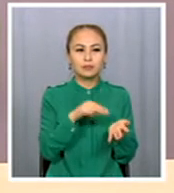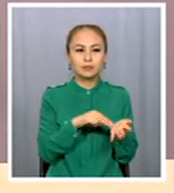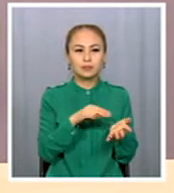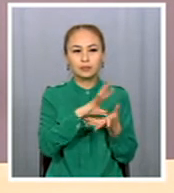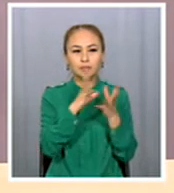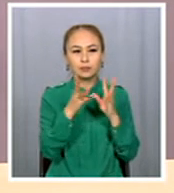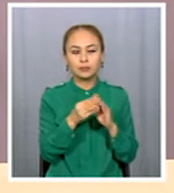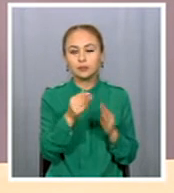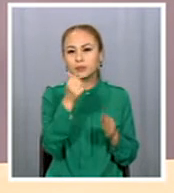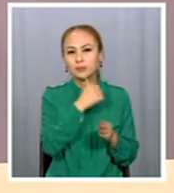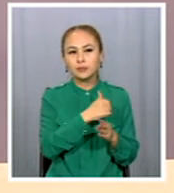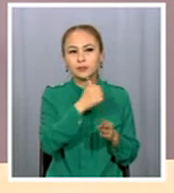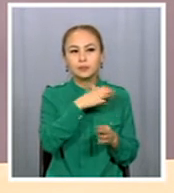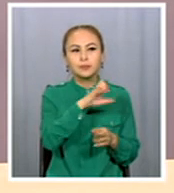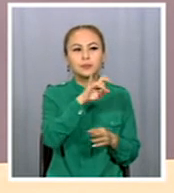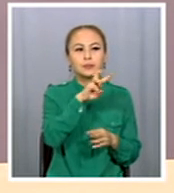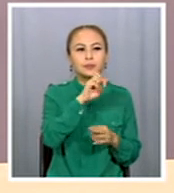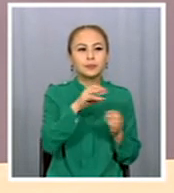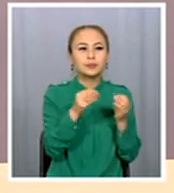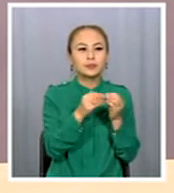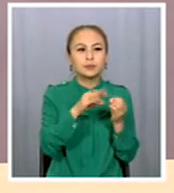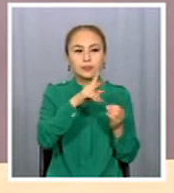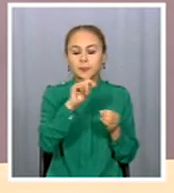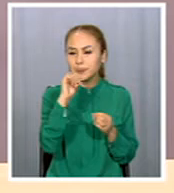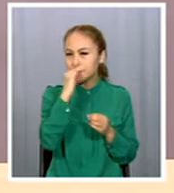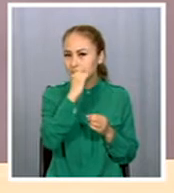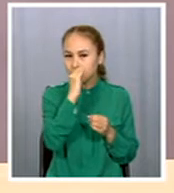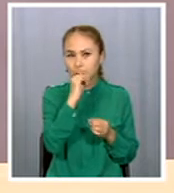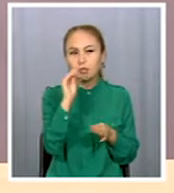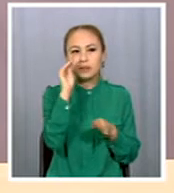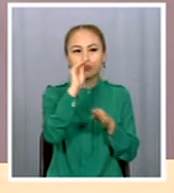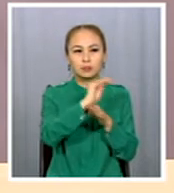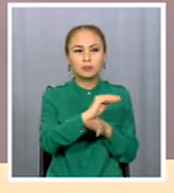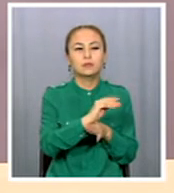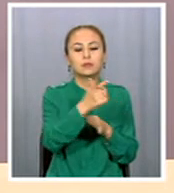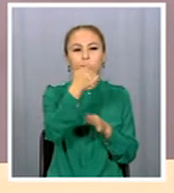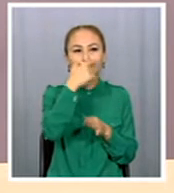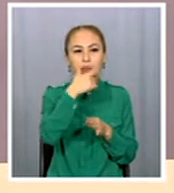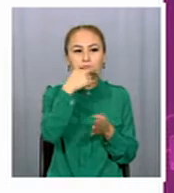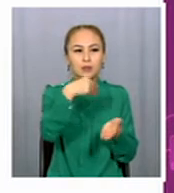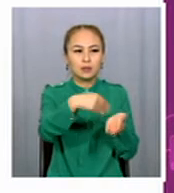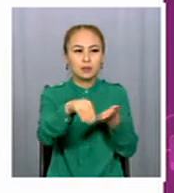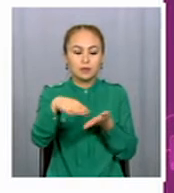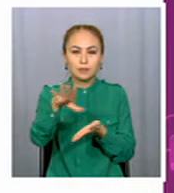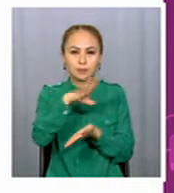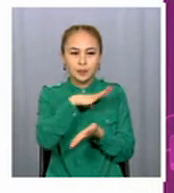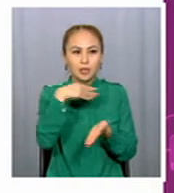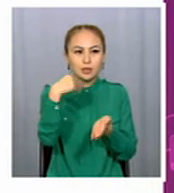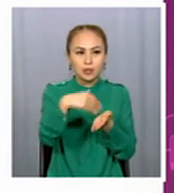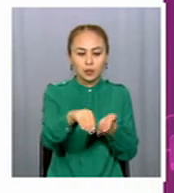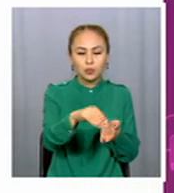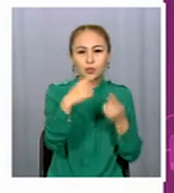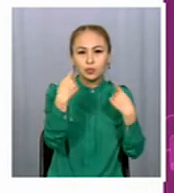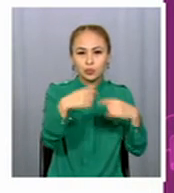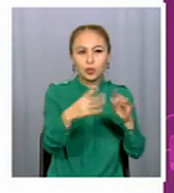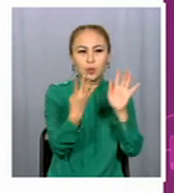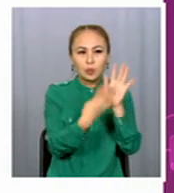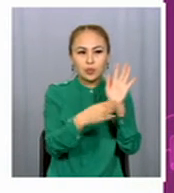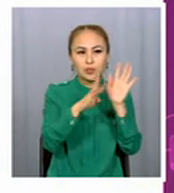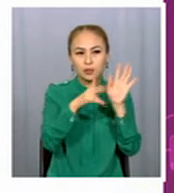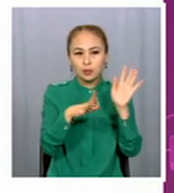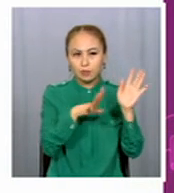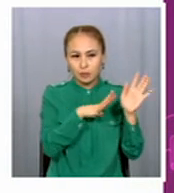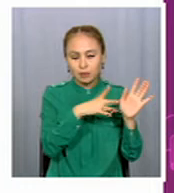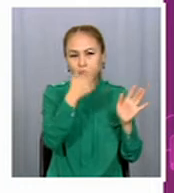тыңдандар. Арман 10 теңгелік кәмпит және балмұздақ сатып алды. Сатушыға 90 теңге